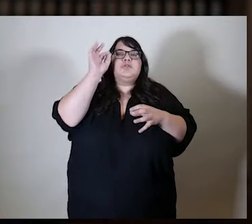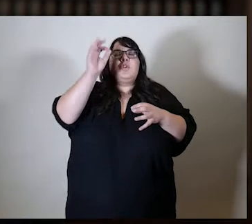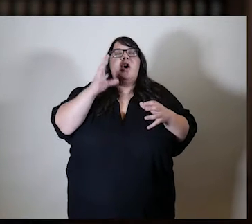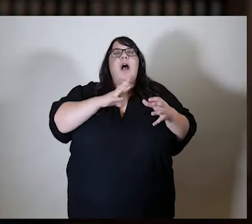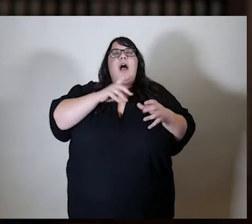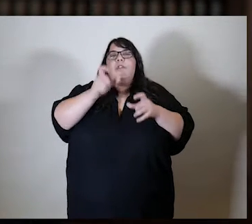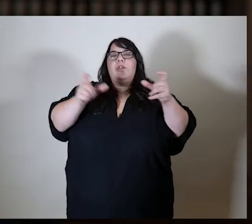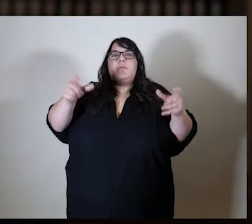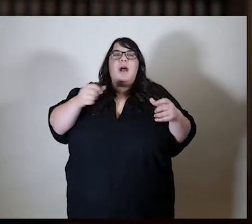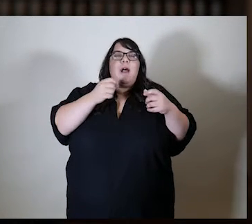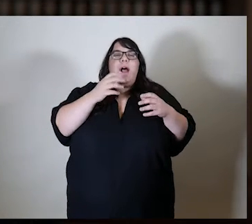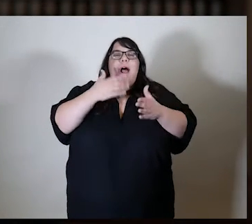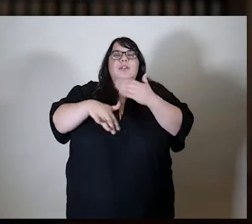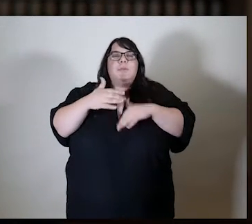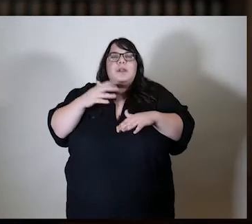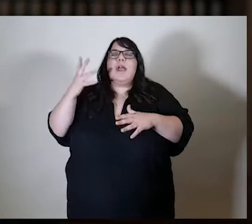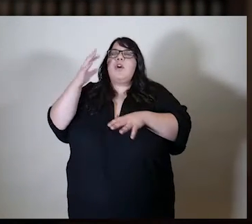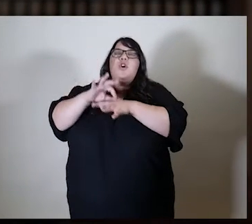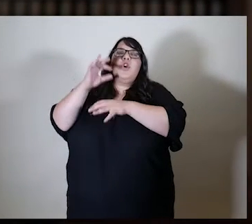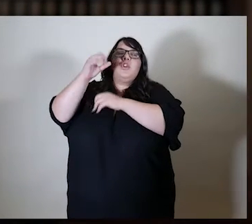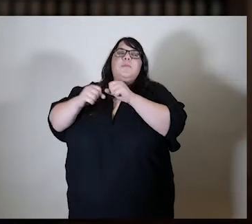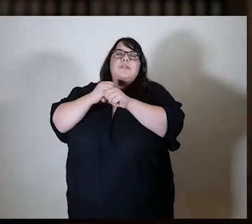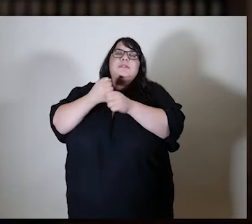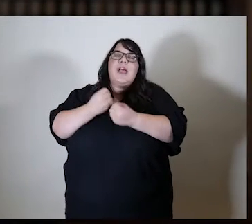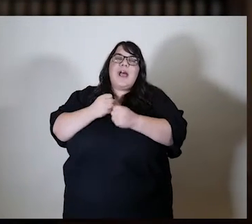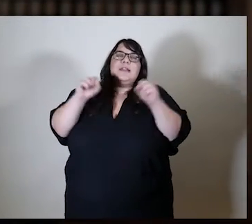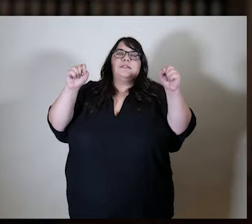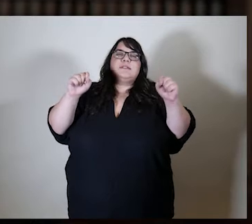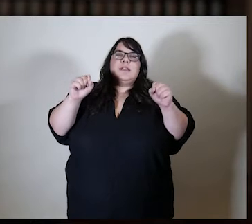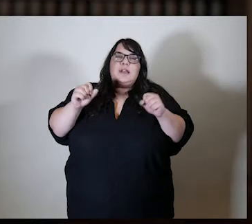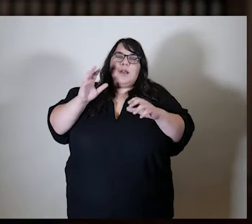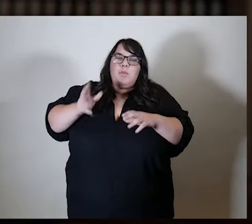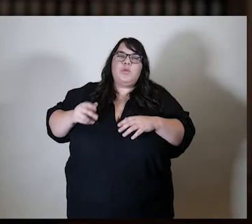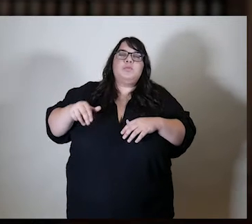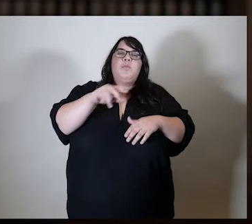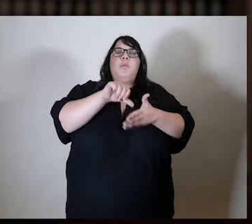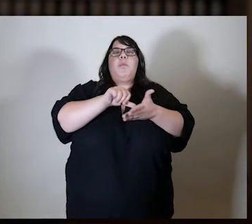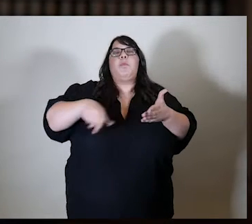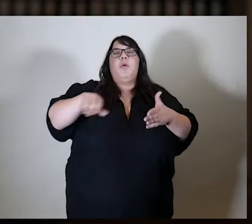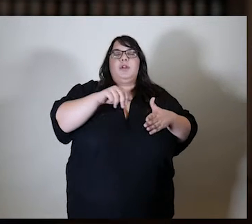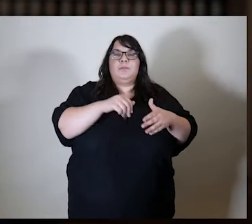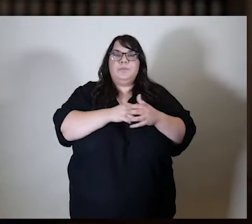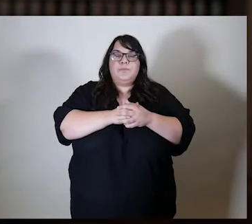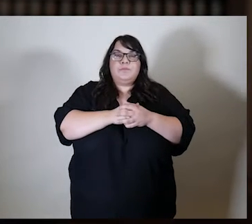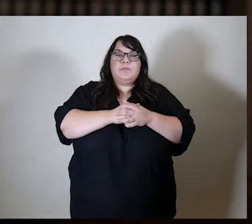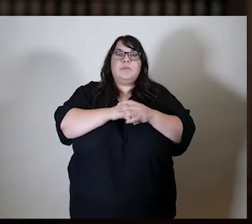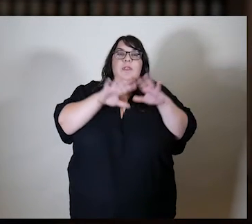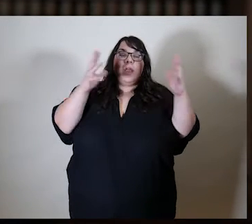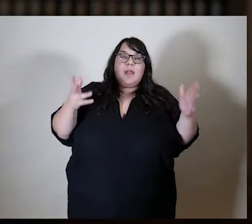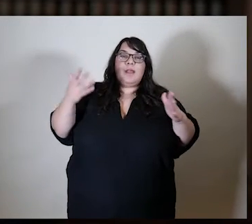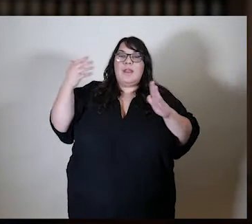ασφάλεια και την αυτόνομη κυκλοφορία των πολιτών με αναπηρία ή χρόνιες παθήσεις και εν γέννη με μειωμένη κινητικότητα στην